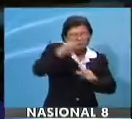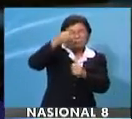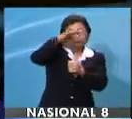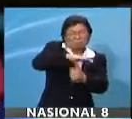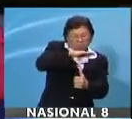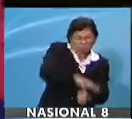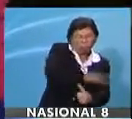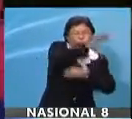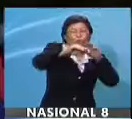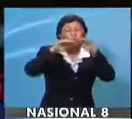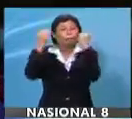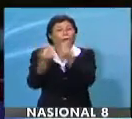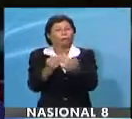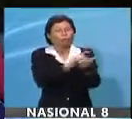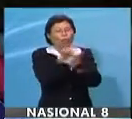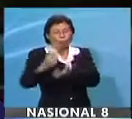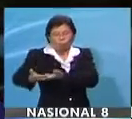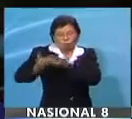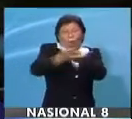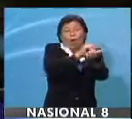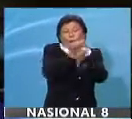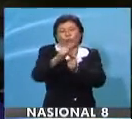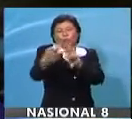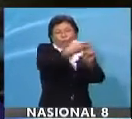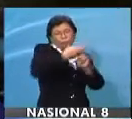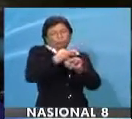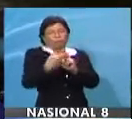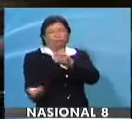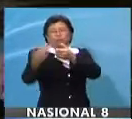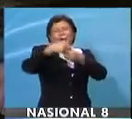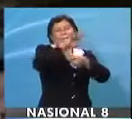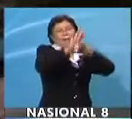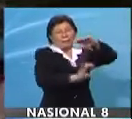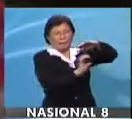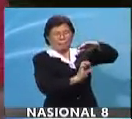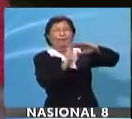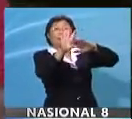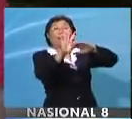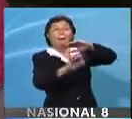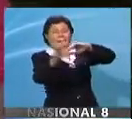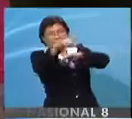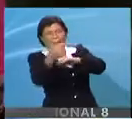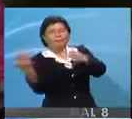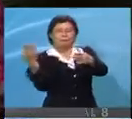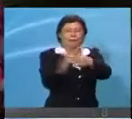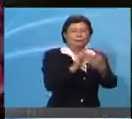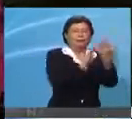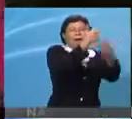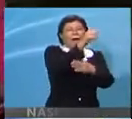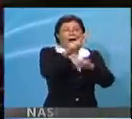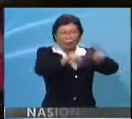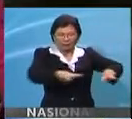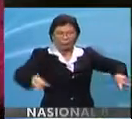seluruh masyarakat. Dengan kelulusan resolusi itu, penculikan menyertai empat elemen lain yang dianggap sebagai pencabulan terhadap hak